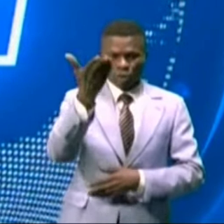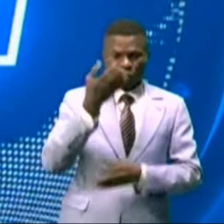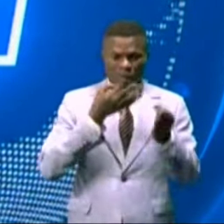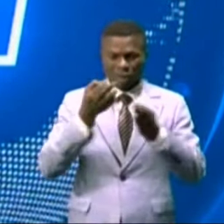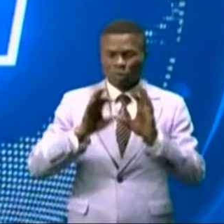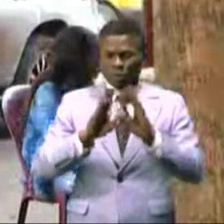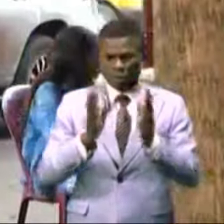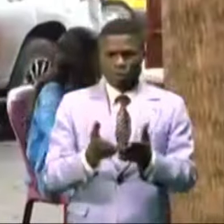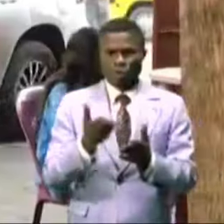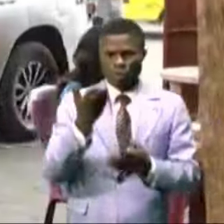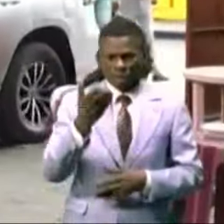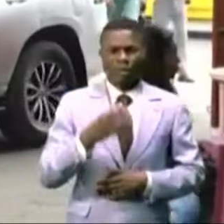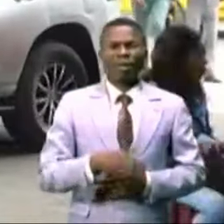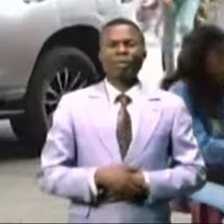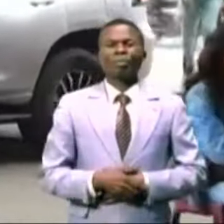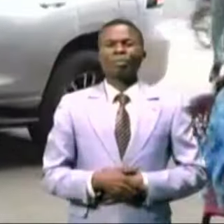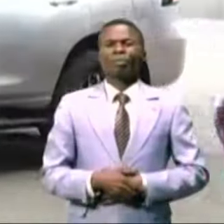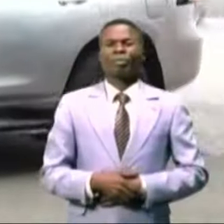Chalakatala.